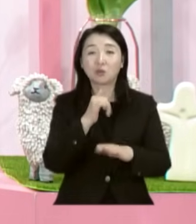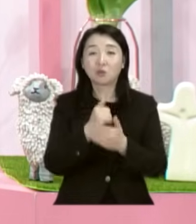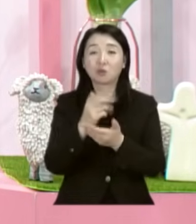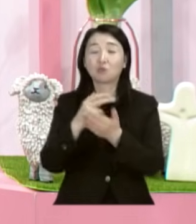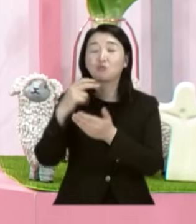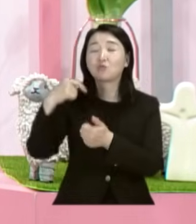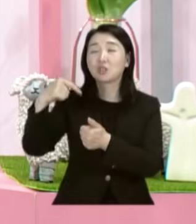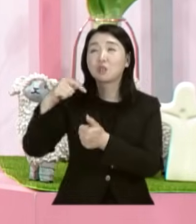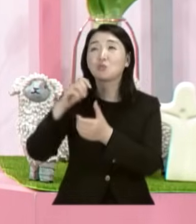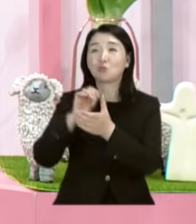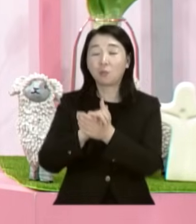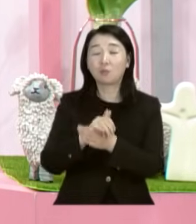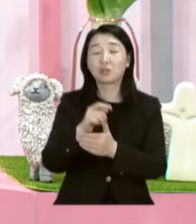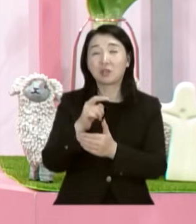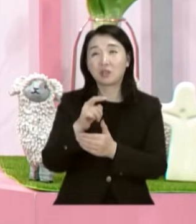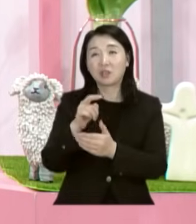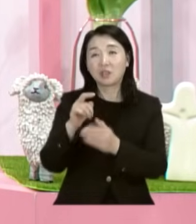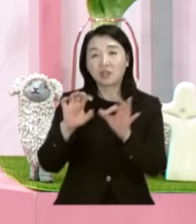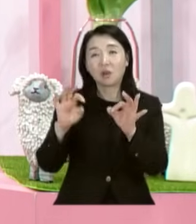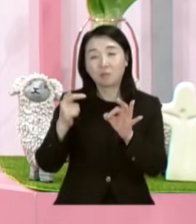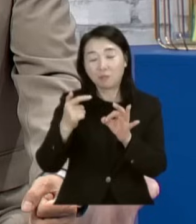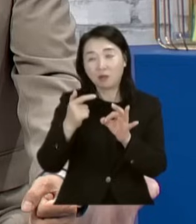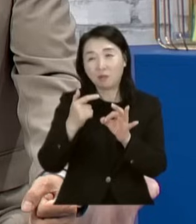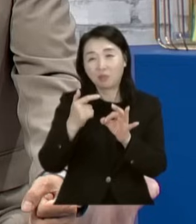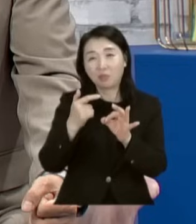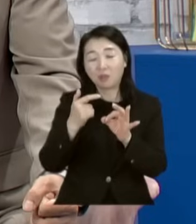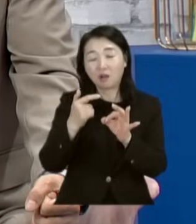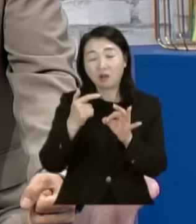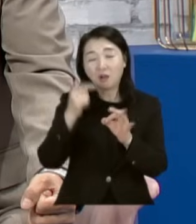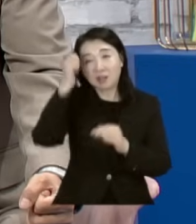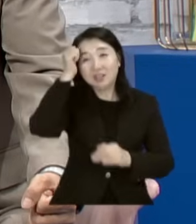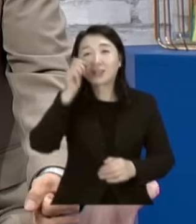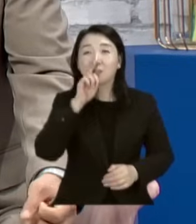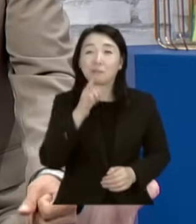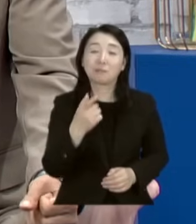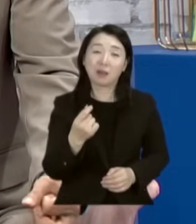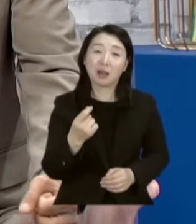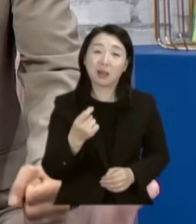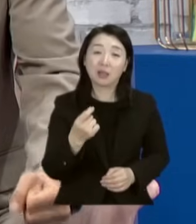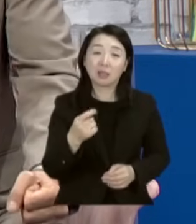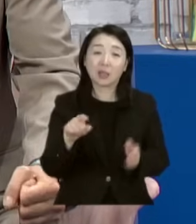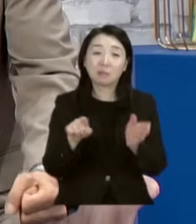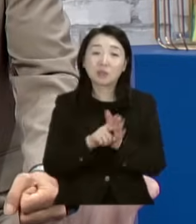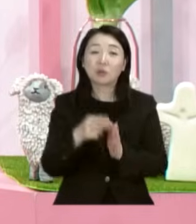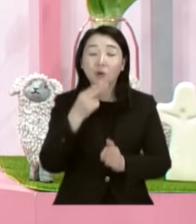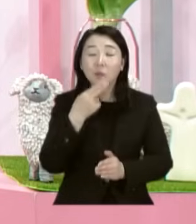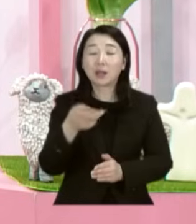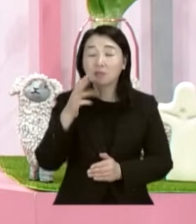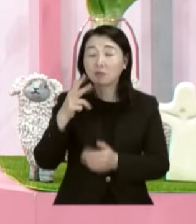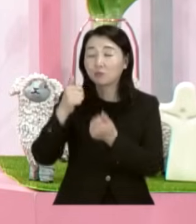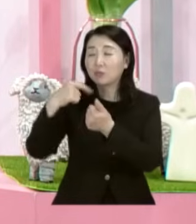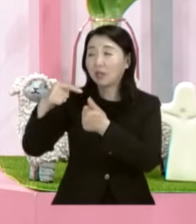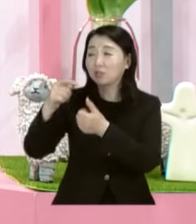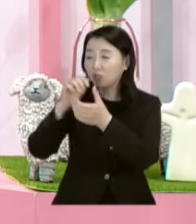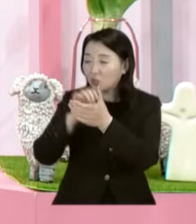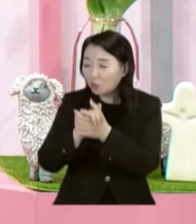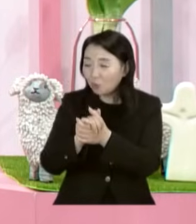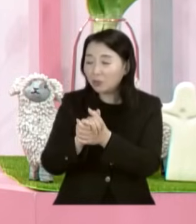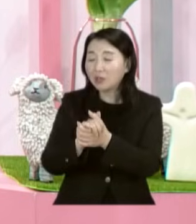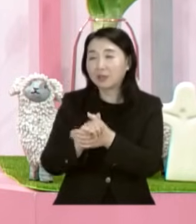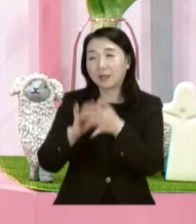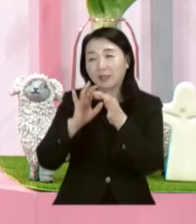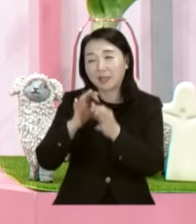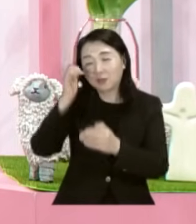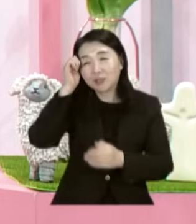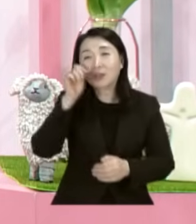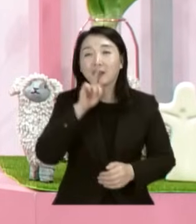주기도문을 자기가 열 번을 외웠다고 너를 위해서 기문 예 자기 안 믿는데 주기도문을 열 번 외웠다고 막